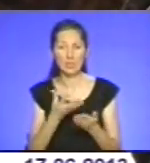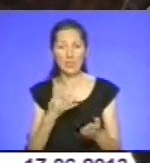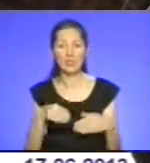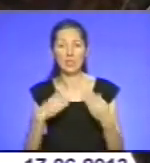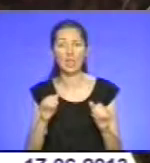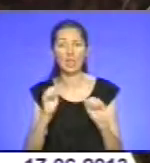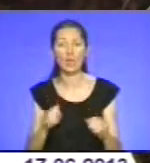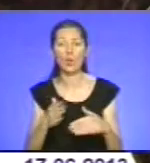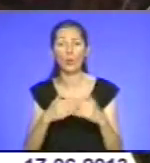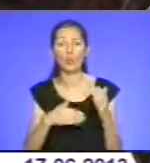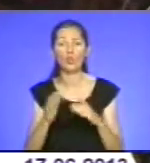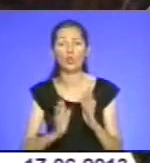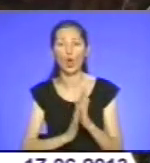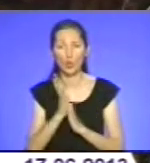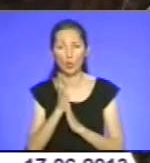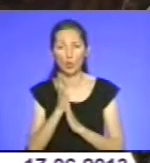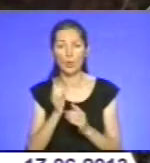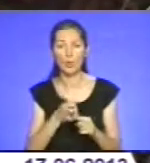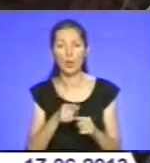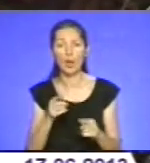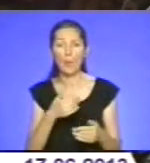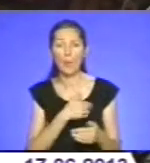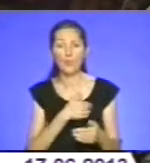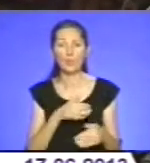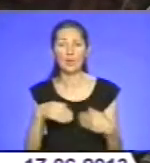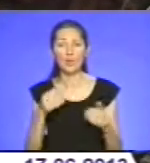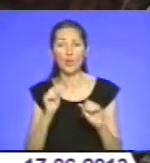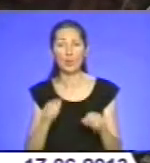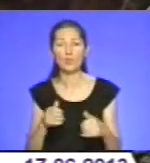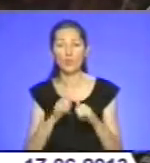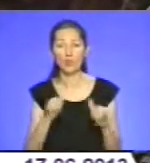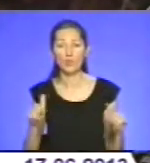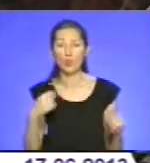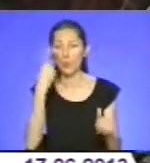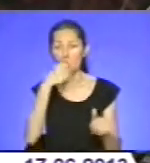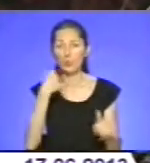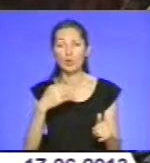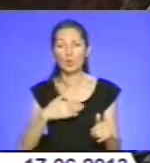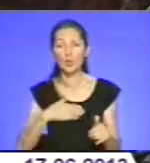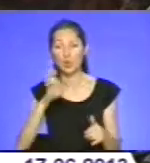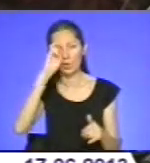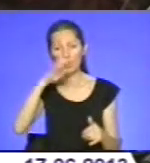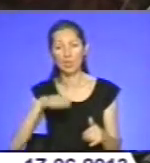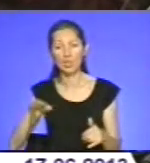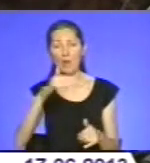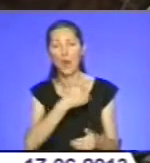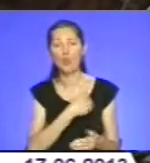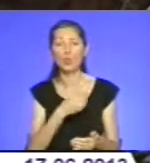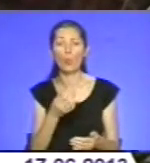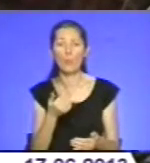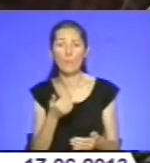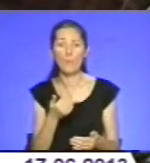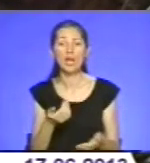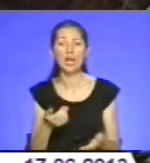професійного росту, який ми всі бажаємо з вами, і дає можливість розвитку особистості і нашої держави. Хочу теж побажати вам залишатися